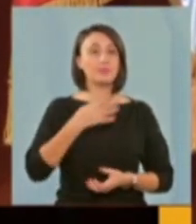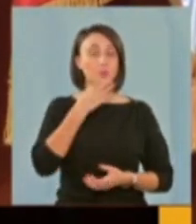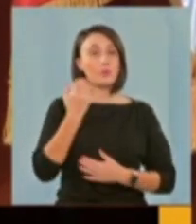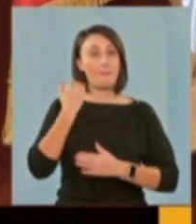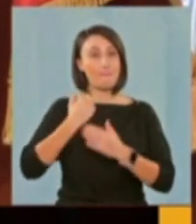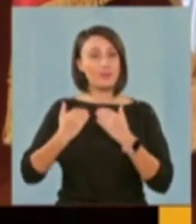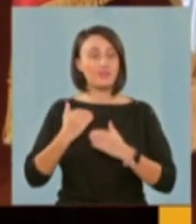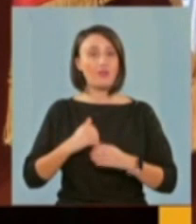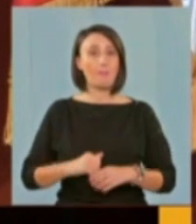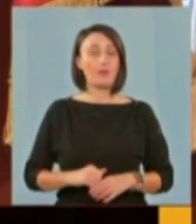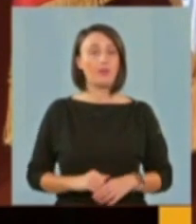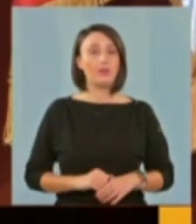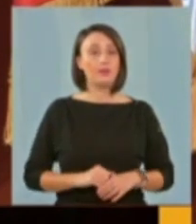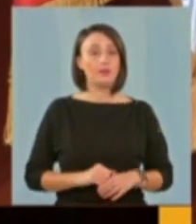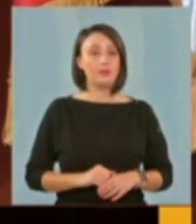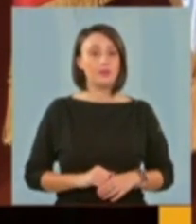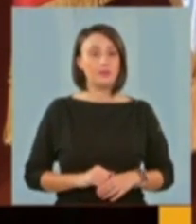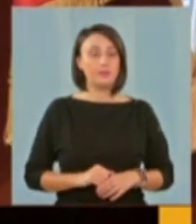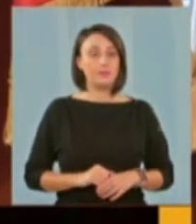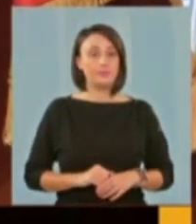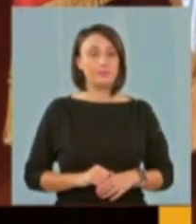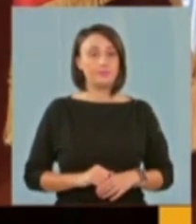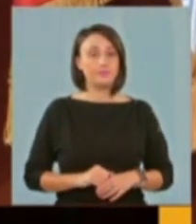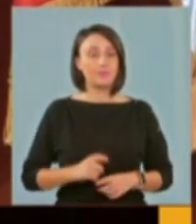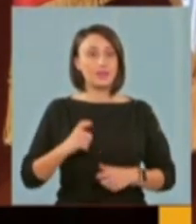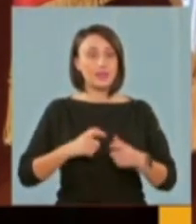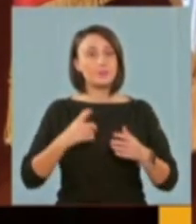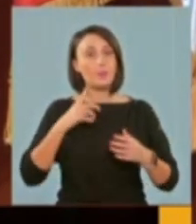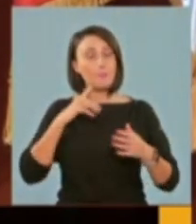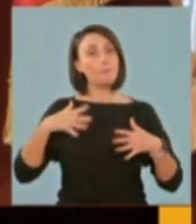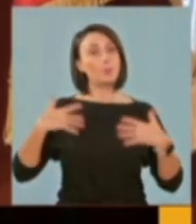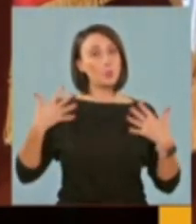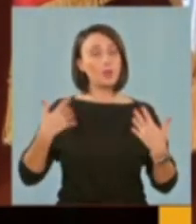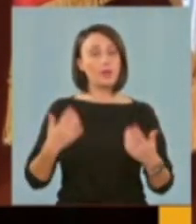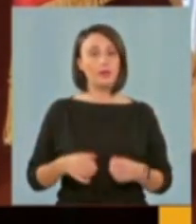Am vorbit un pic mai devreme despre entuziasm.